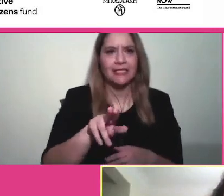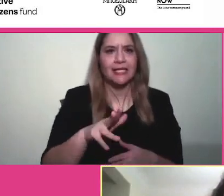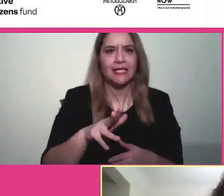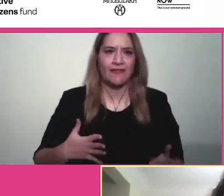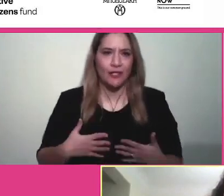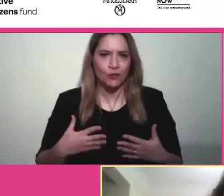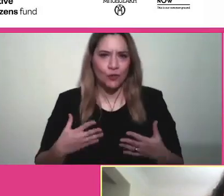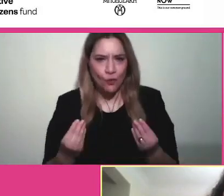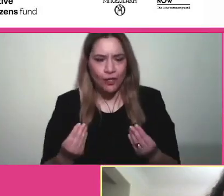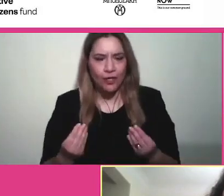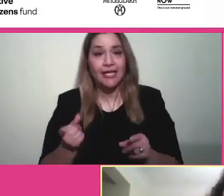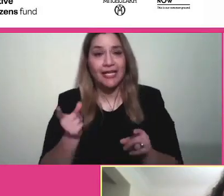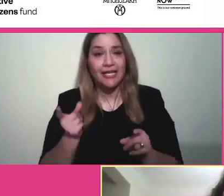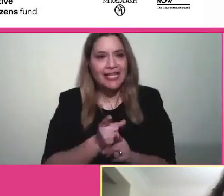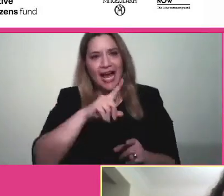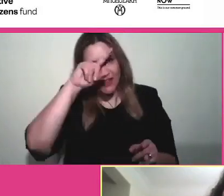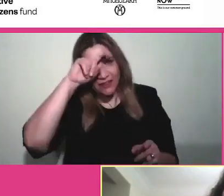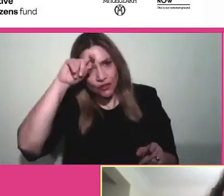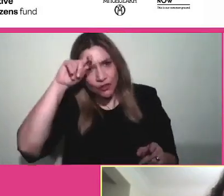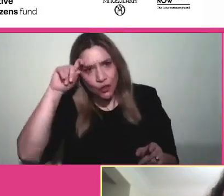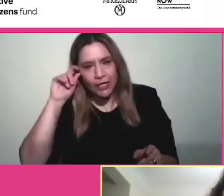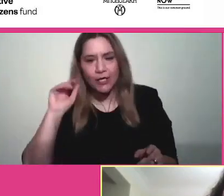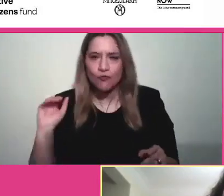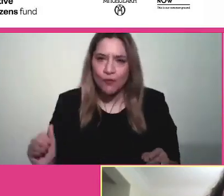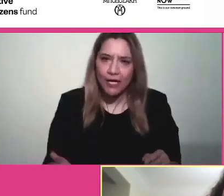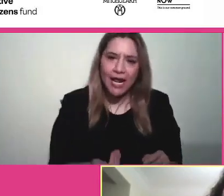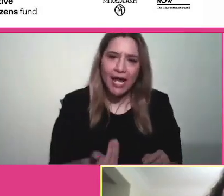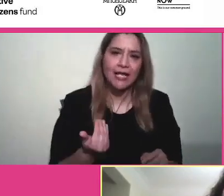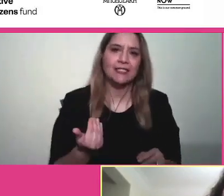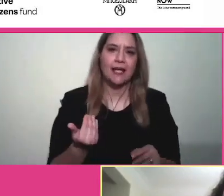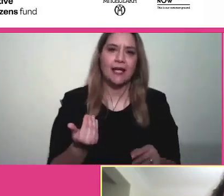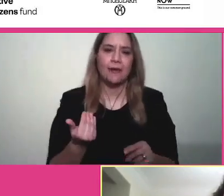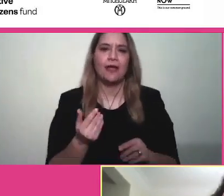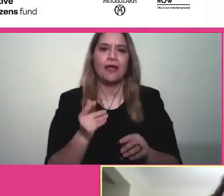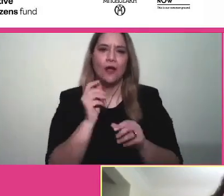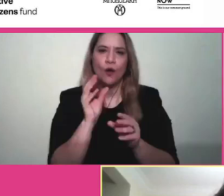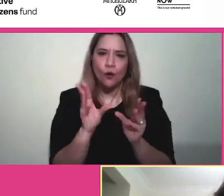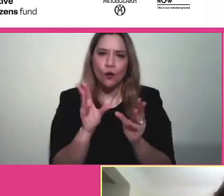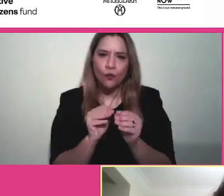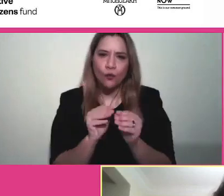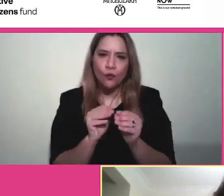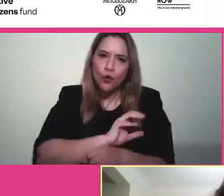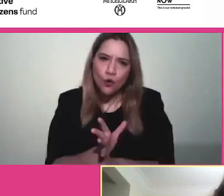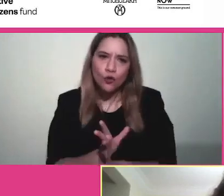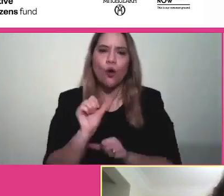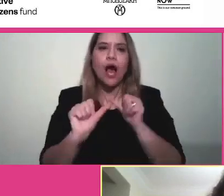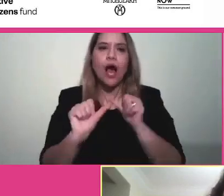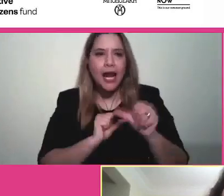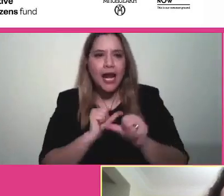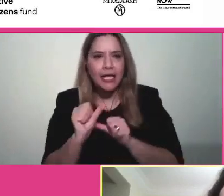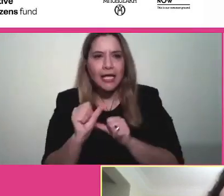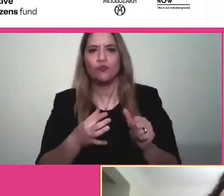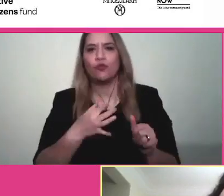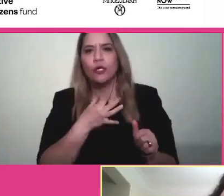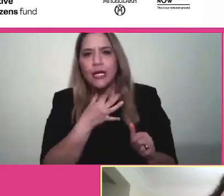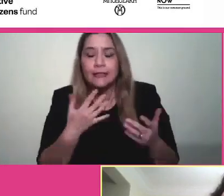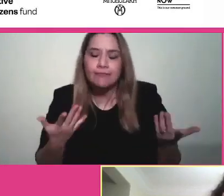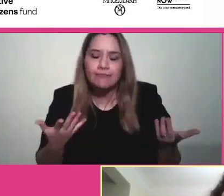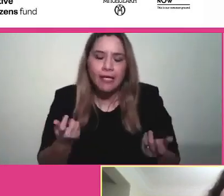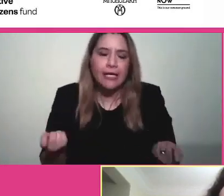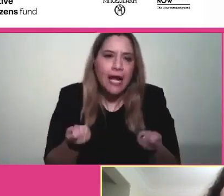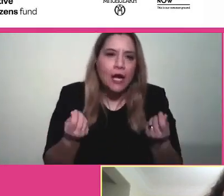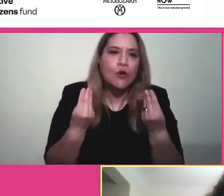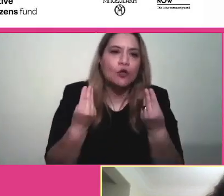τις δυσκολίες που βιώσαμε με το κορονοϊό και τις αλλαγές που χρειάστηκε να κάνουμε στον